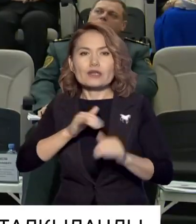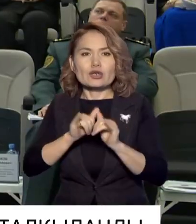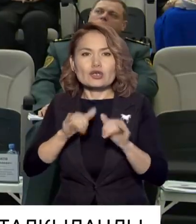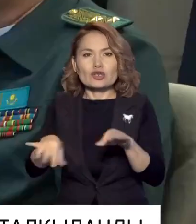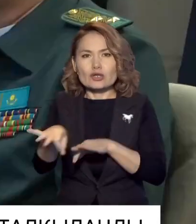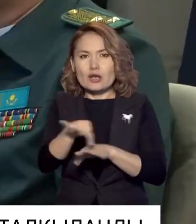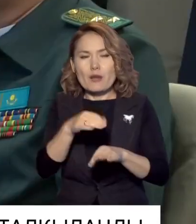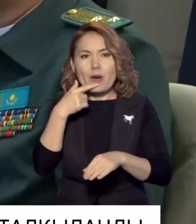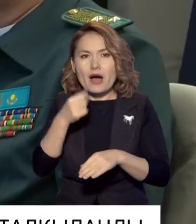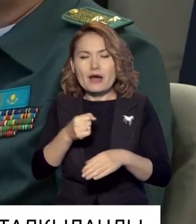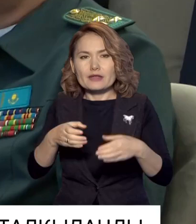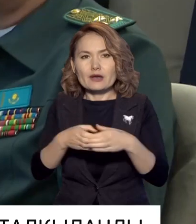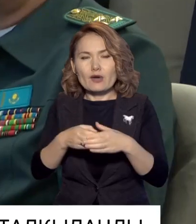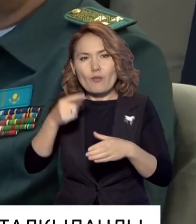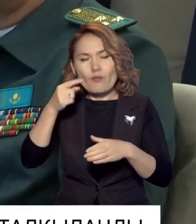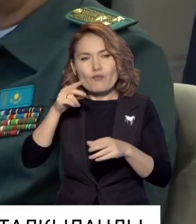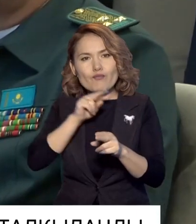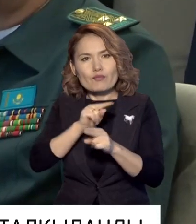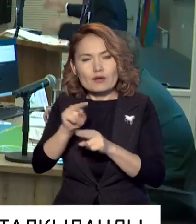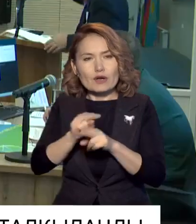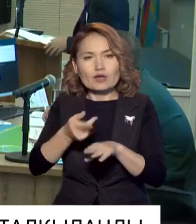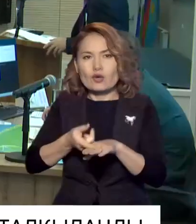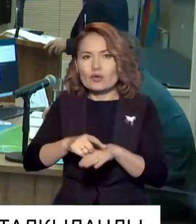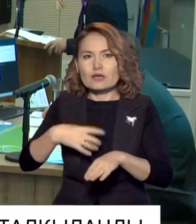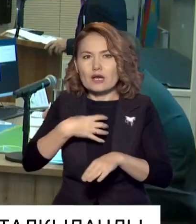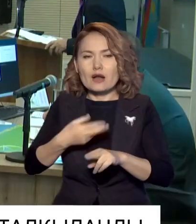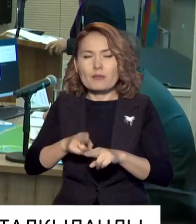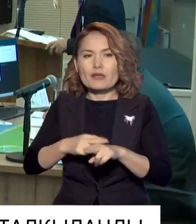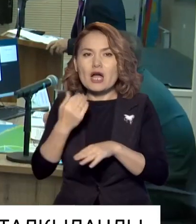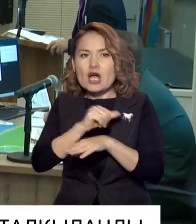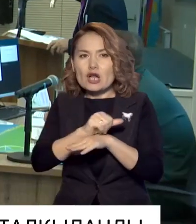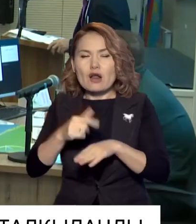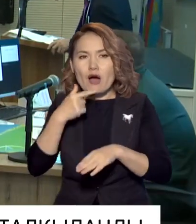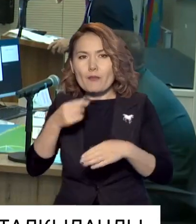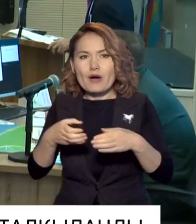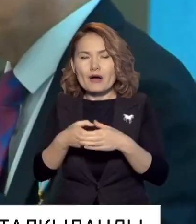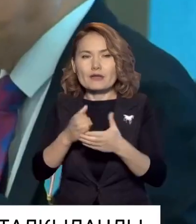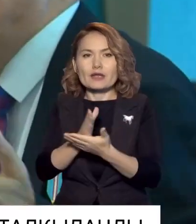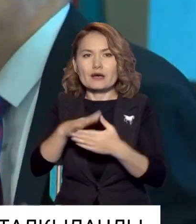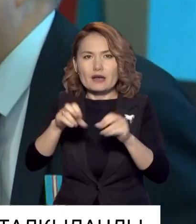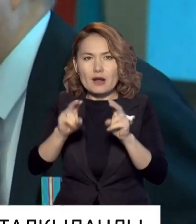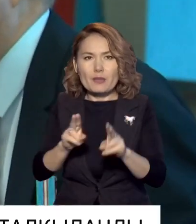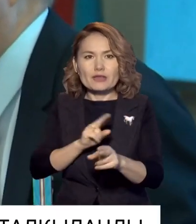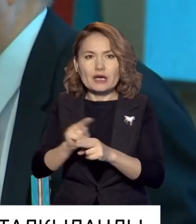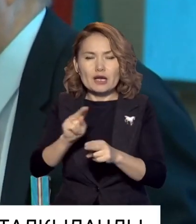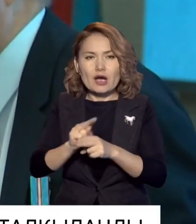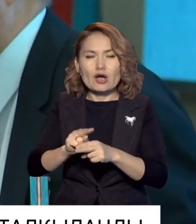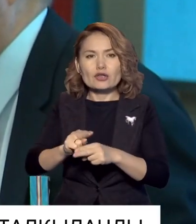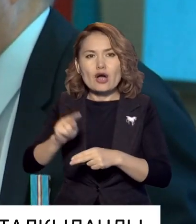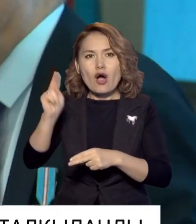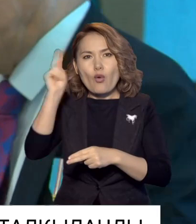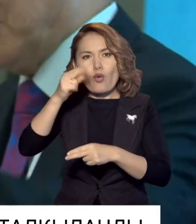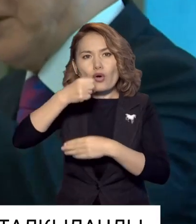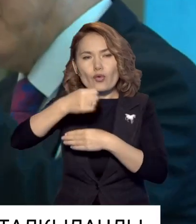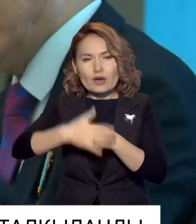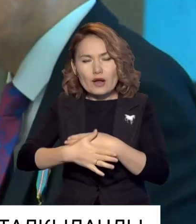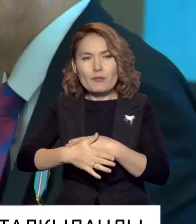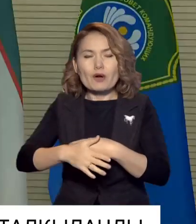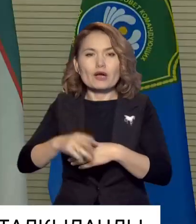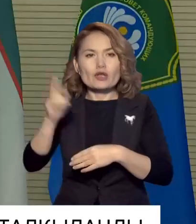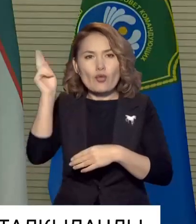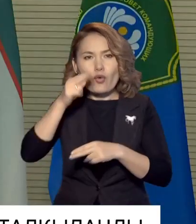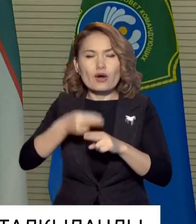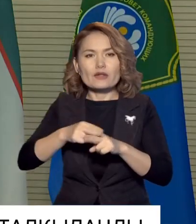жобасын әскерилердің санасына сіңіру міндет. Шекара шебінде қызмет атқаратын азаматтарды дайындайтын оқу орындары теориялық біліммен